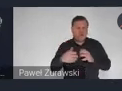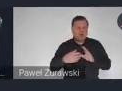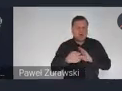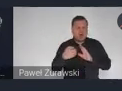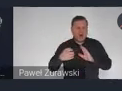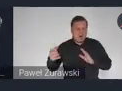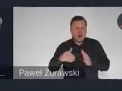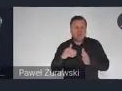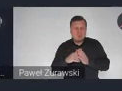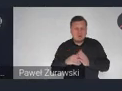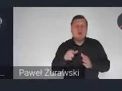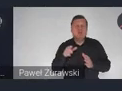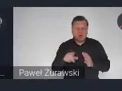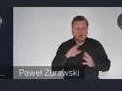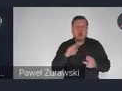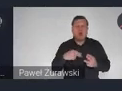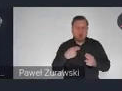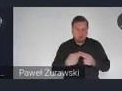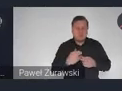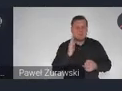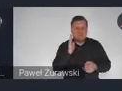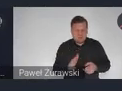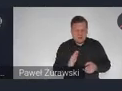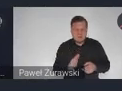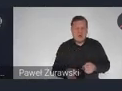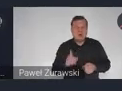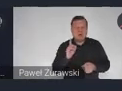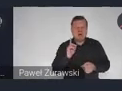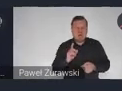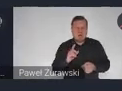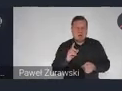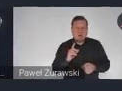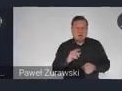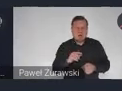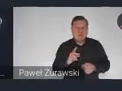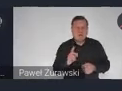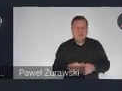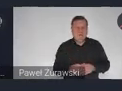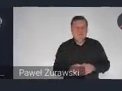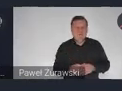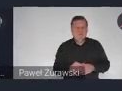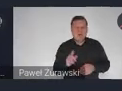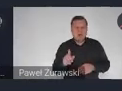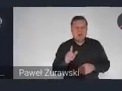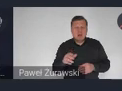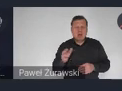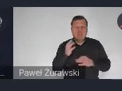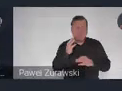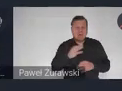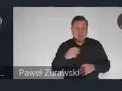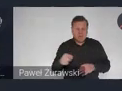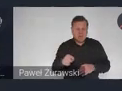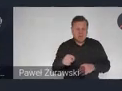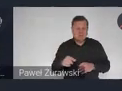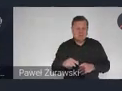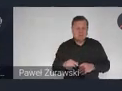udzielimy takiej odpowiedzi można wówczas takie pytanie przesłać na